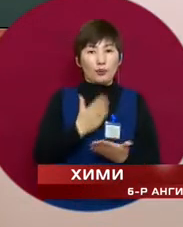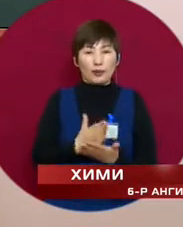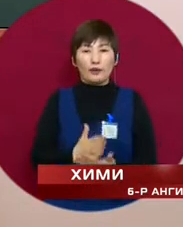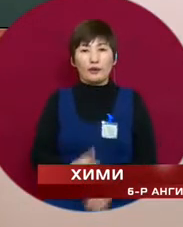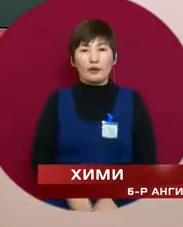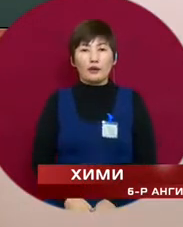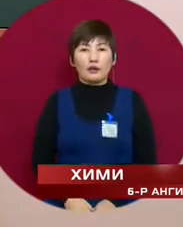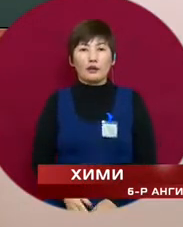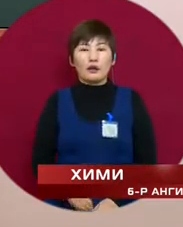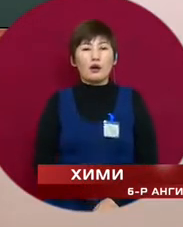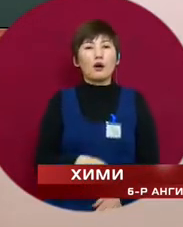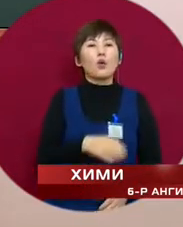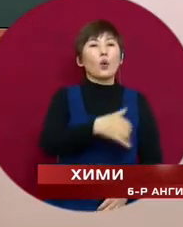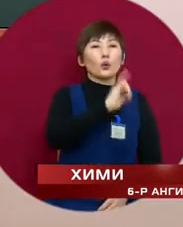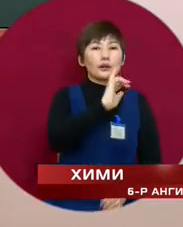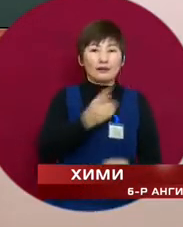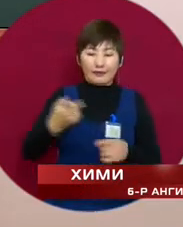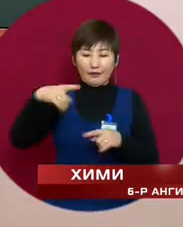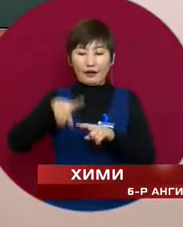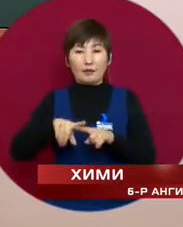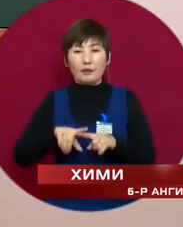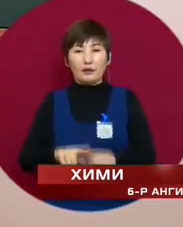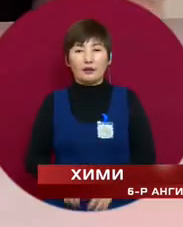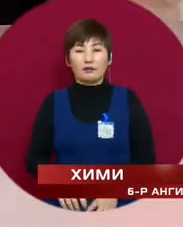За одоо колон дээрээ сод хий.